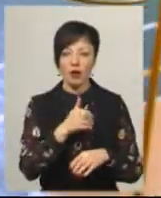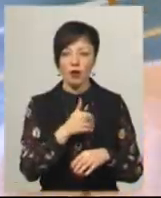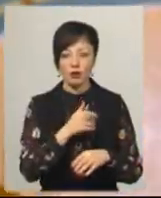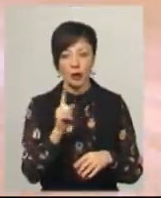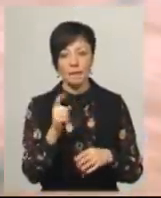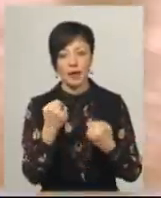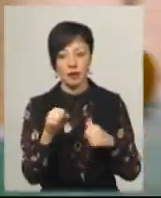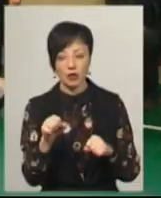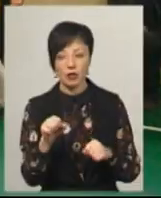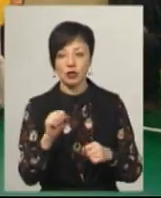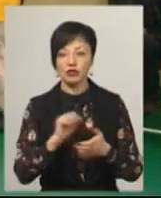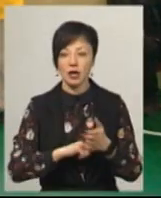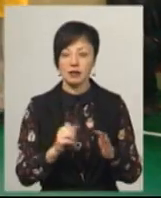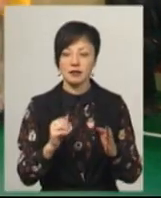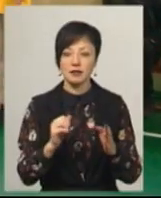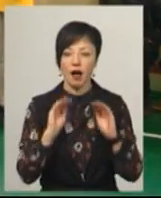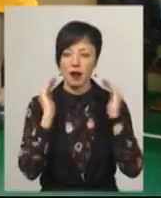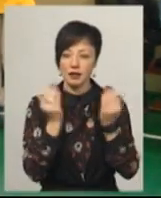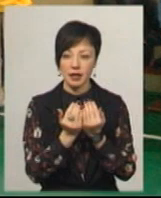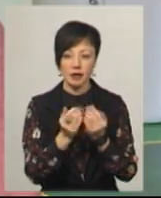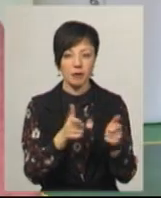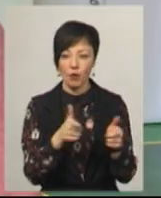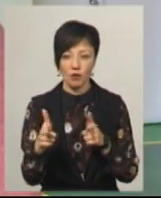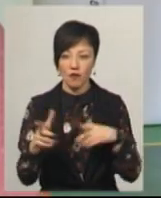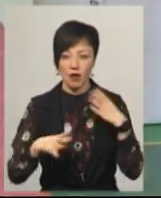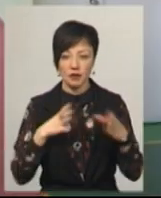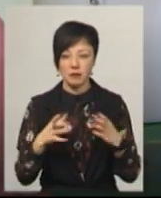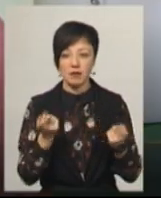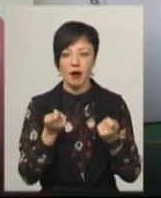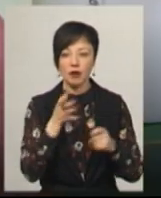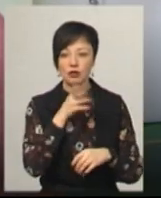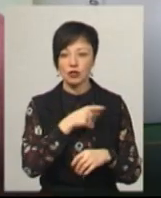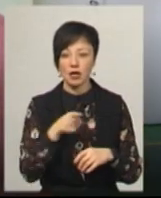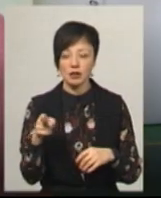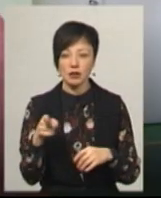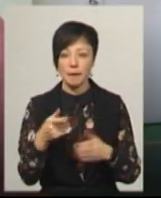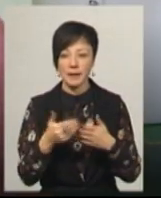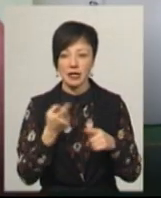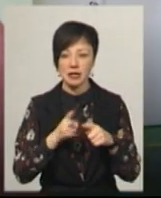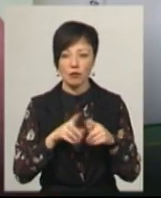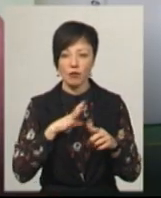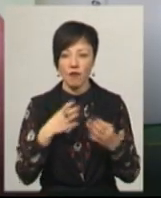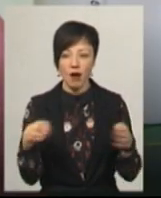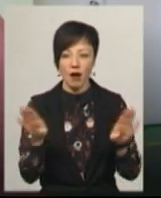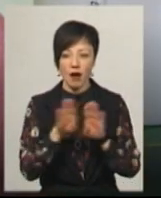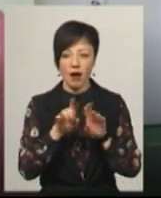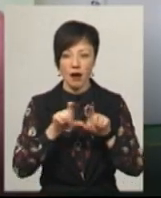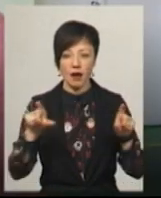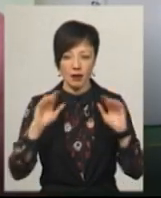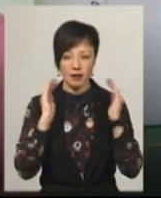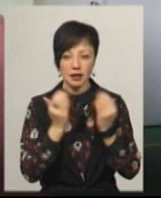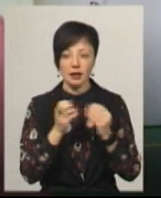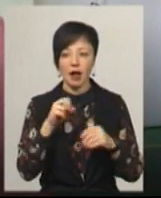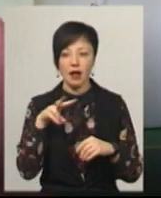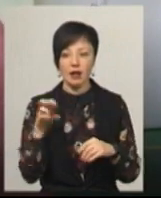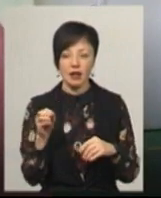перемогли, та через карантин добре до змагань не підготувалися. Досить мало було часу, тому що перед цим був карантин,